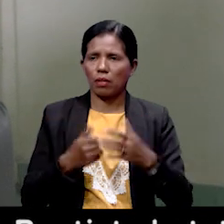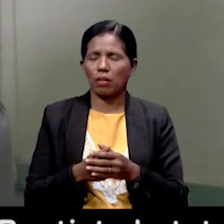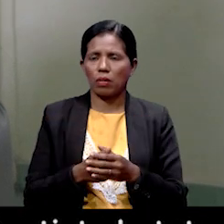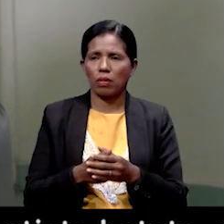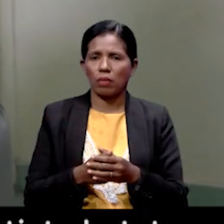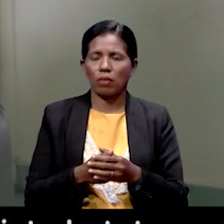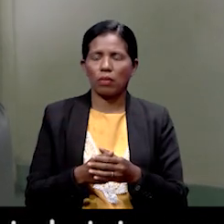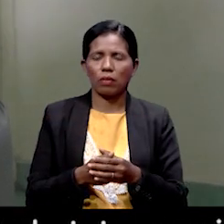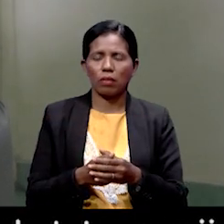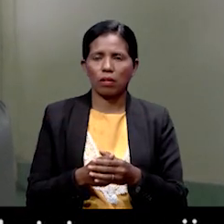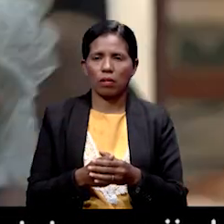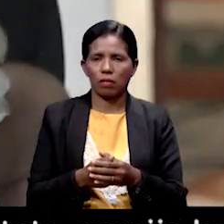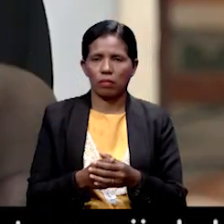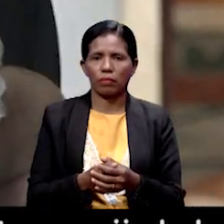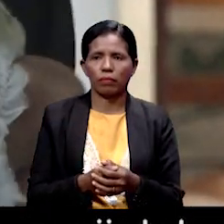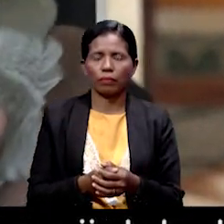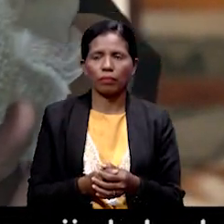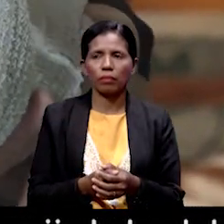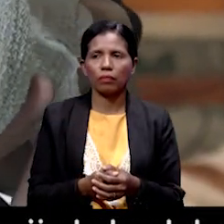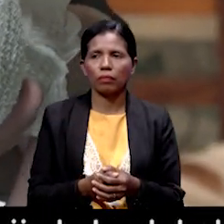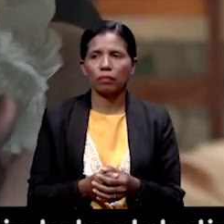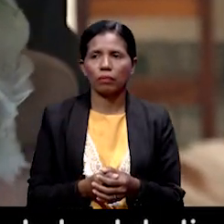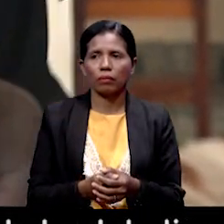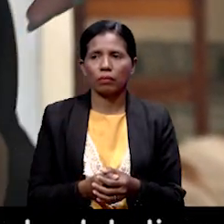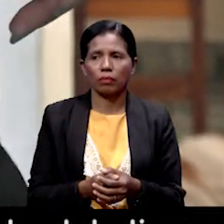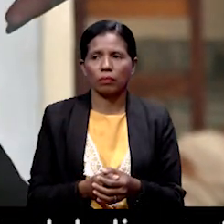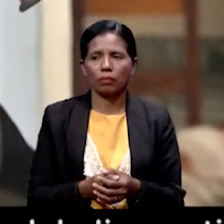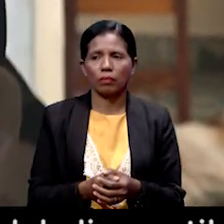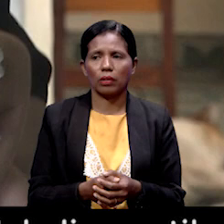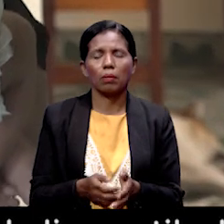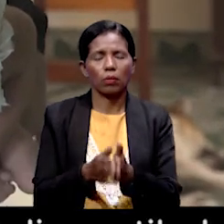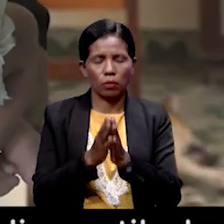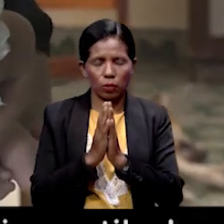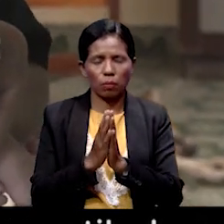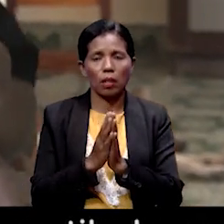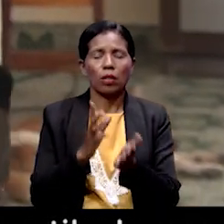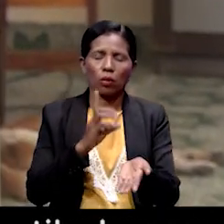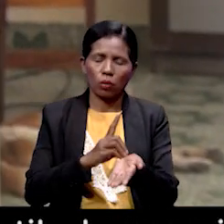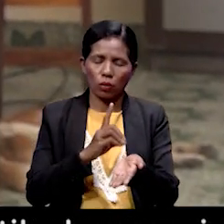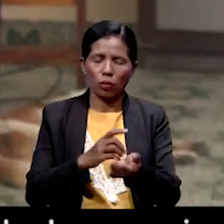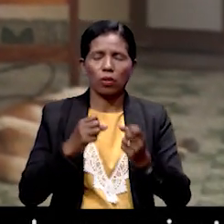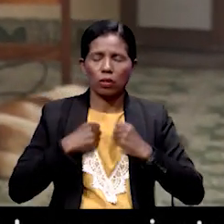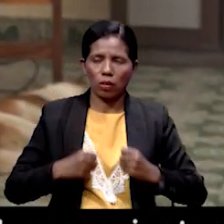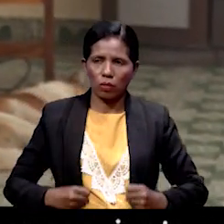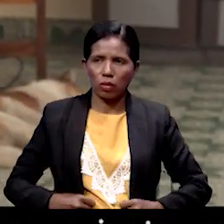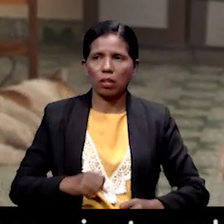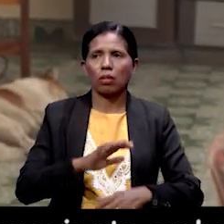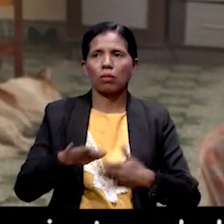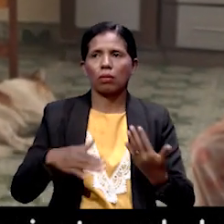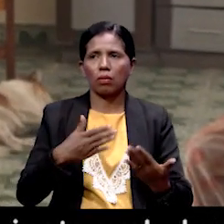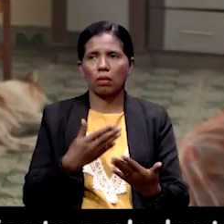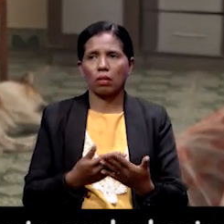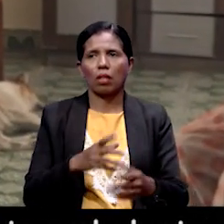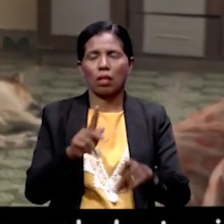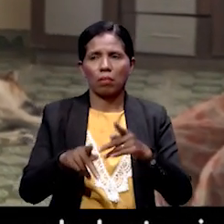mami hamos troka san ne de ami karo suba saudi sira ba mau bot e maru